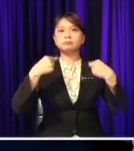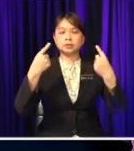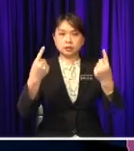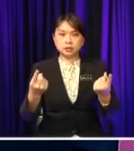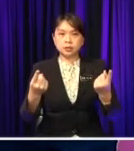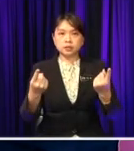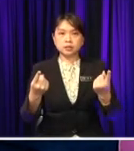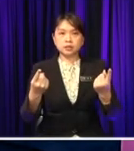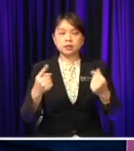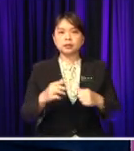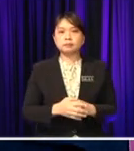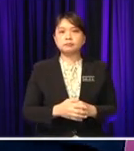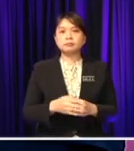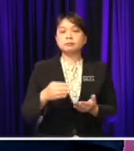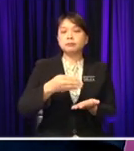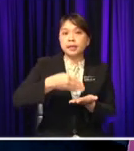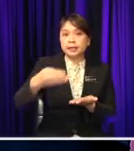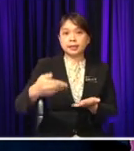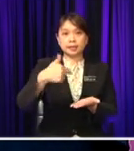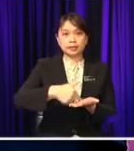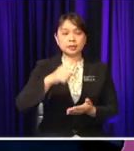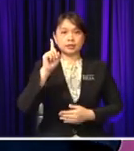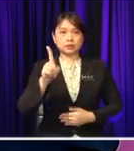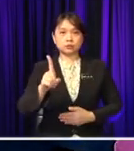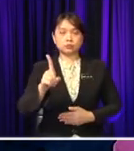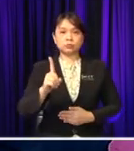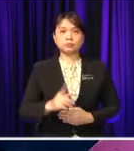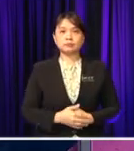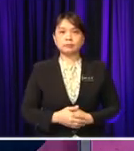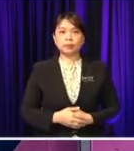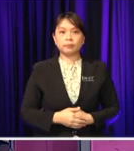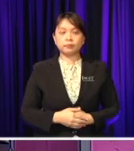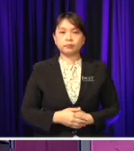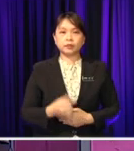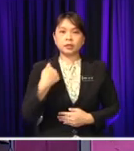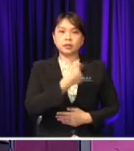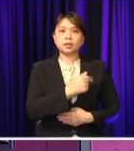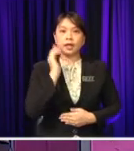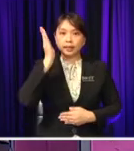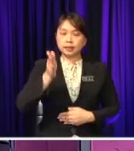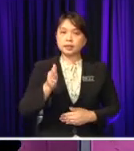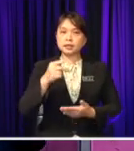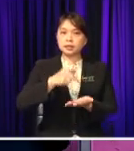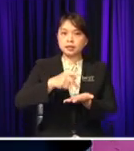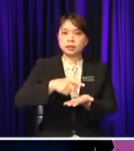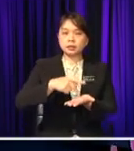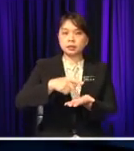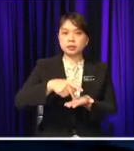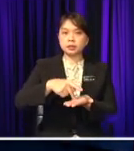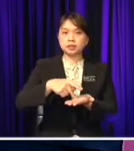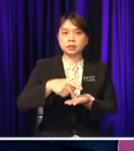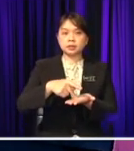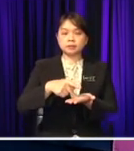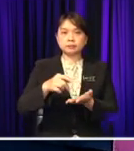jadi ditambah dia beli satu lah lagi jadi kita akan bilang yang pertama Dulu kumpulan yang pertama dua